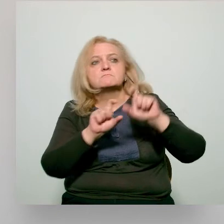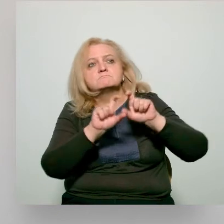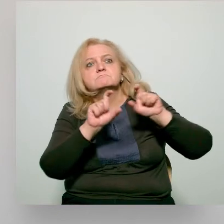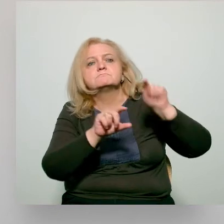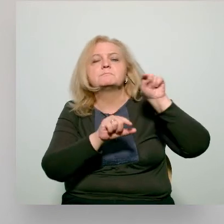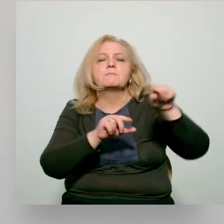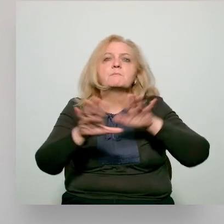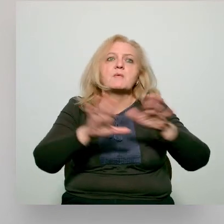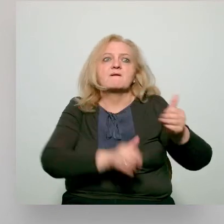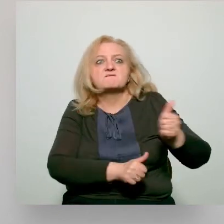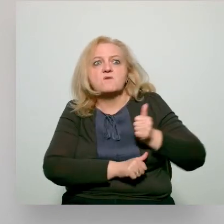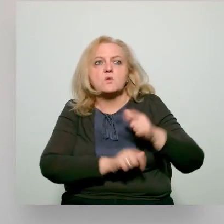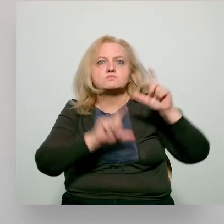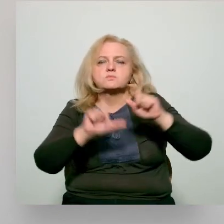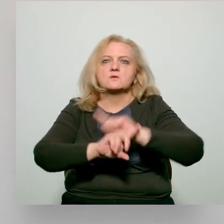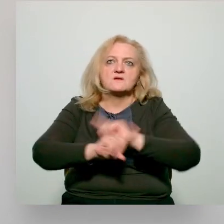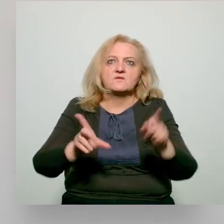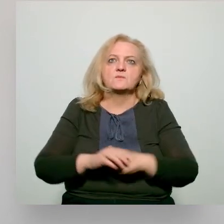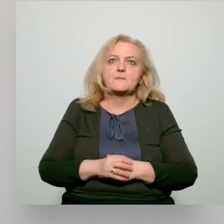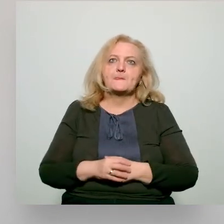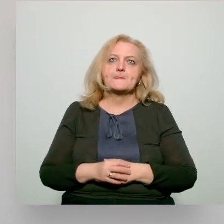co jest związane z wojskiem.